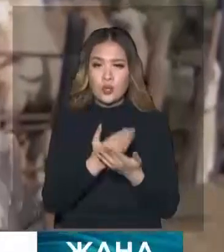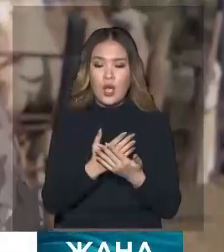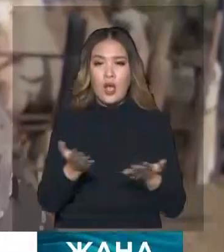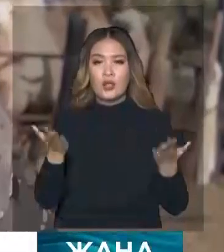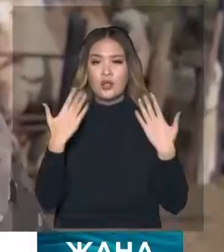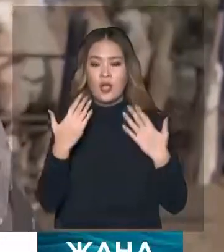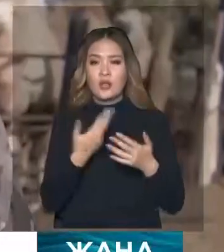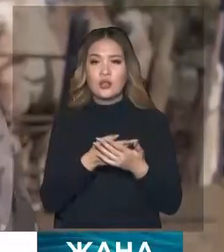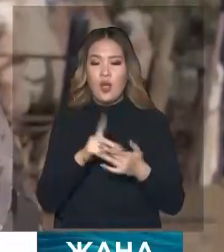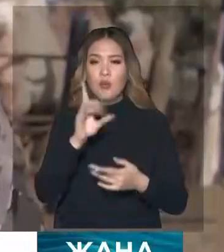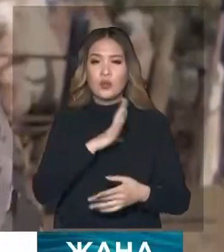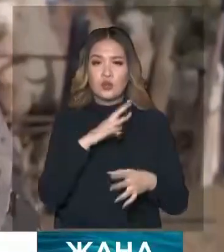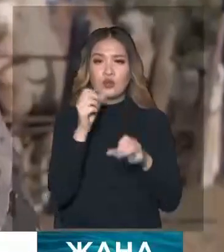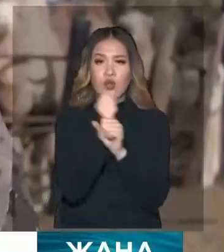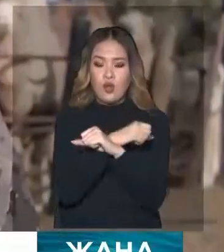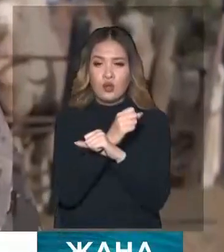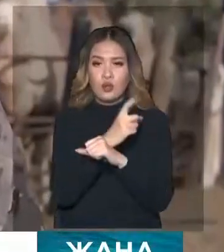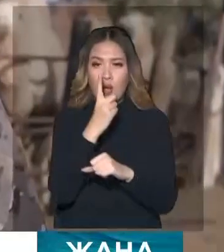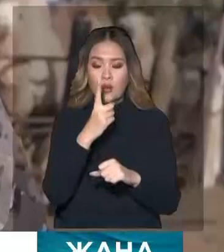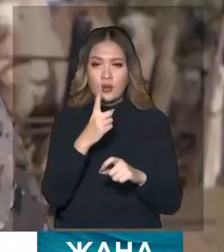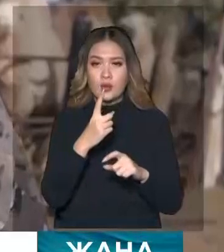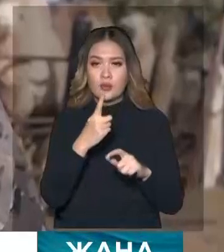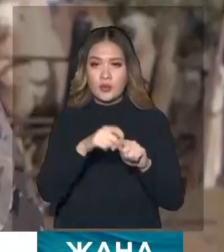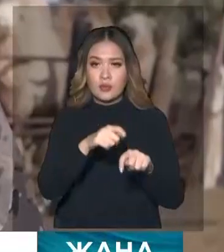тұрса, бір түйе 10 литрге дейін береді.